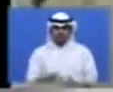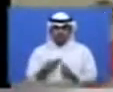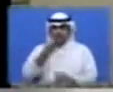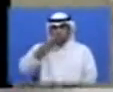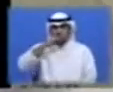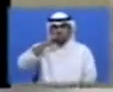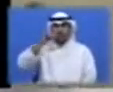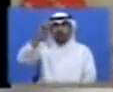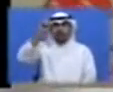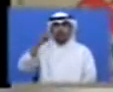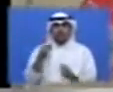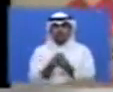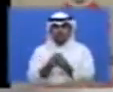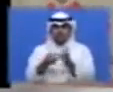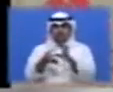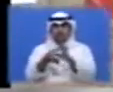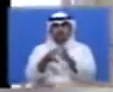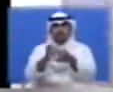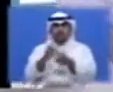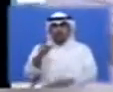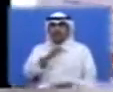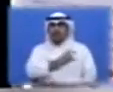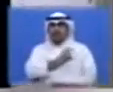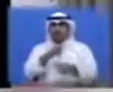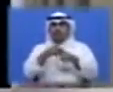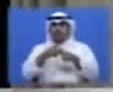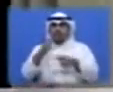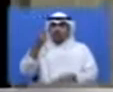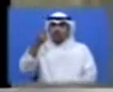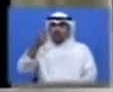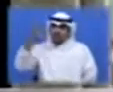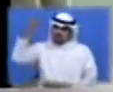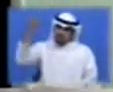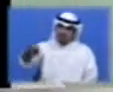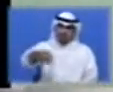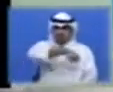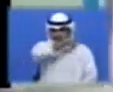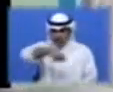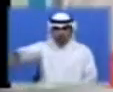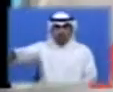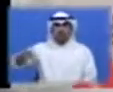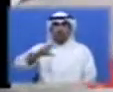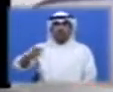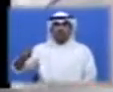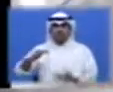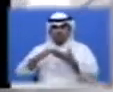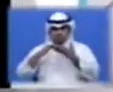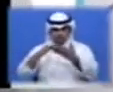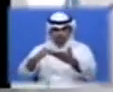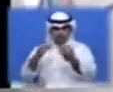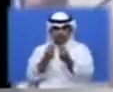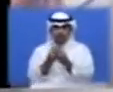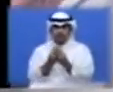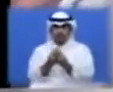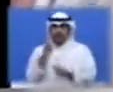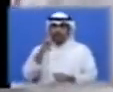والحمد لله وفرت لنا جمعية الرحمة الكويتية مبالغ مالية وقدرنا ان نوفر كميات كبيرة